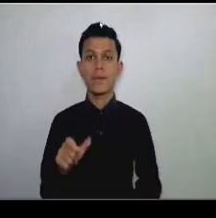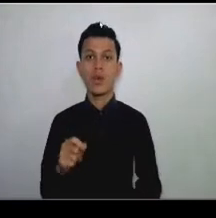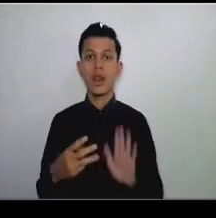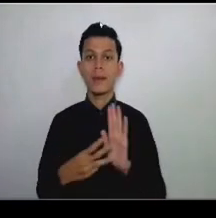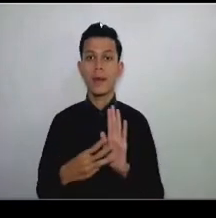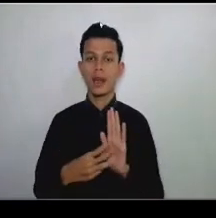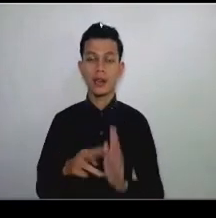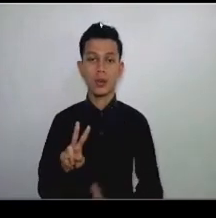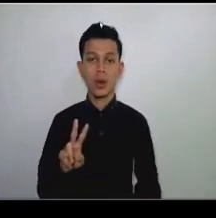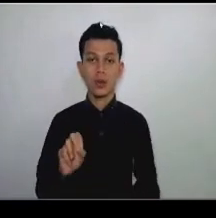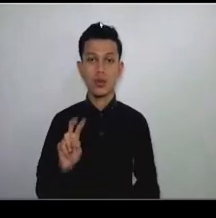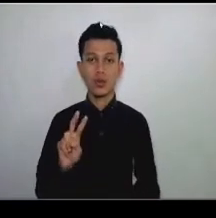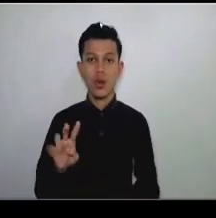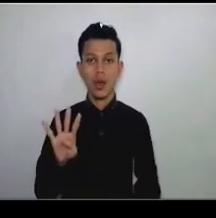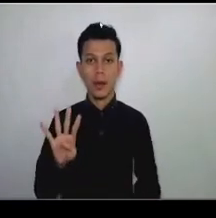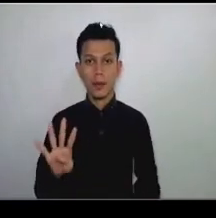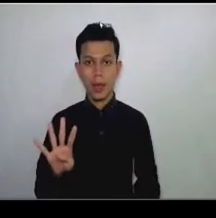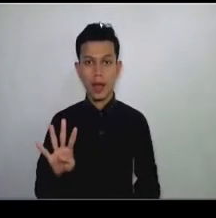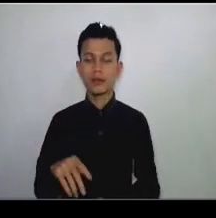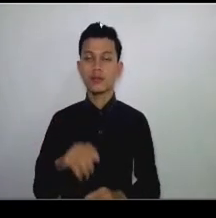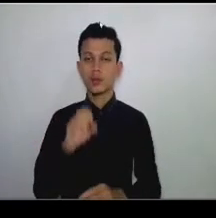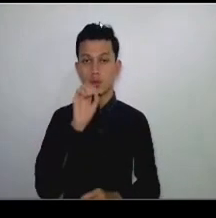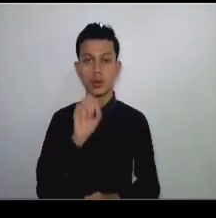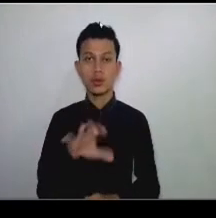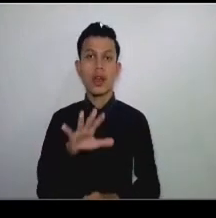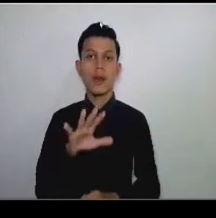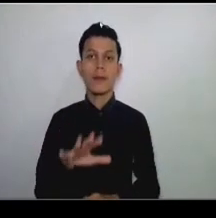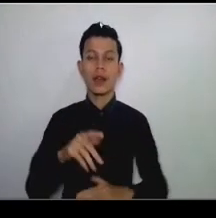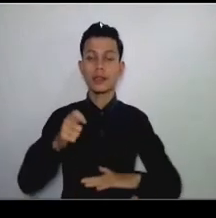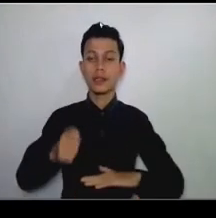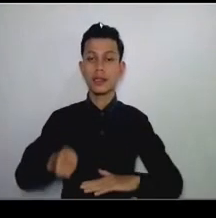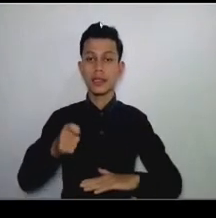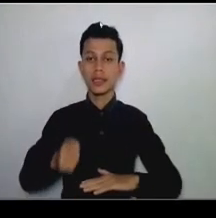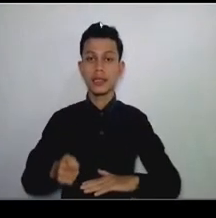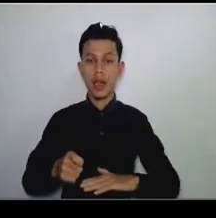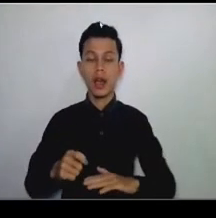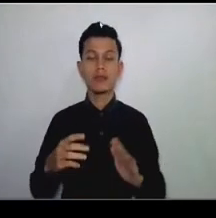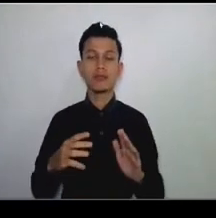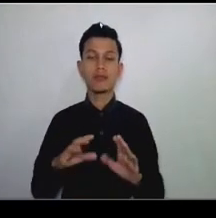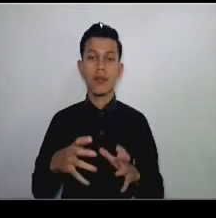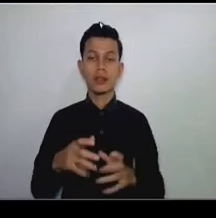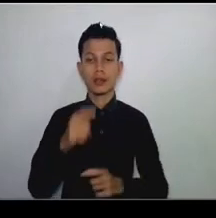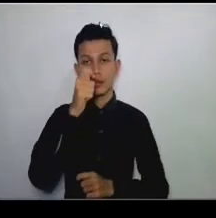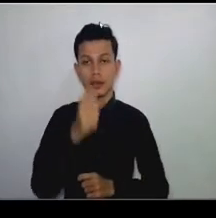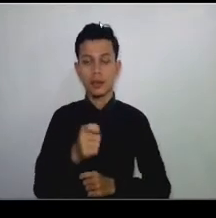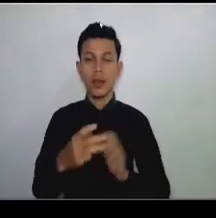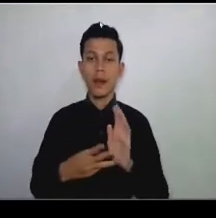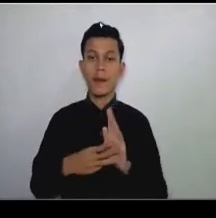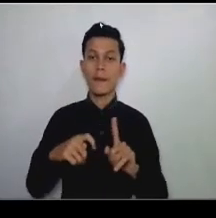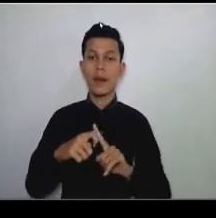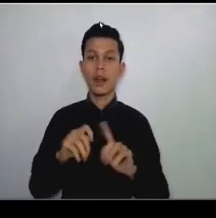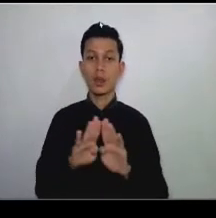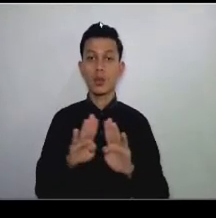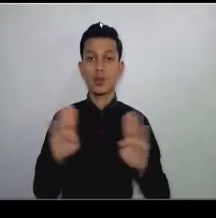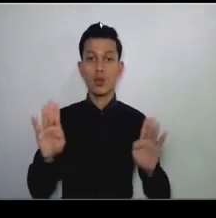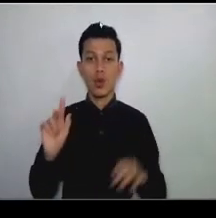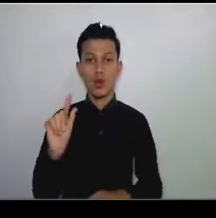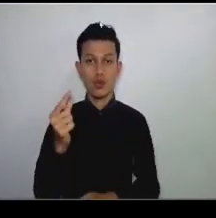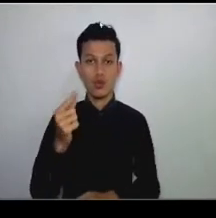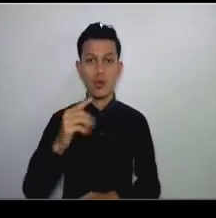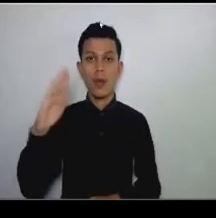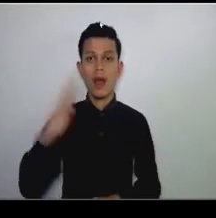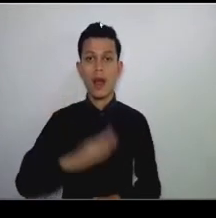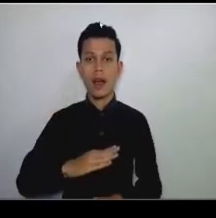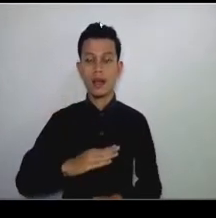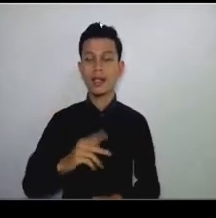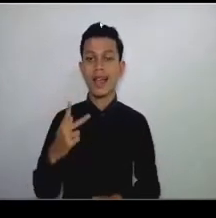tahun 2024 dan diucapkan dalam sidang pleno majelis kehormatan Mahkamah Konstitusi terbuka untuk umum Pada hari